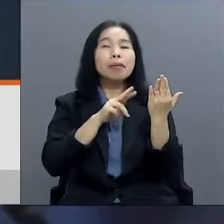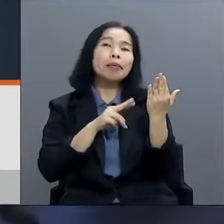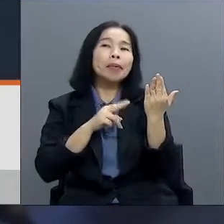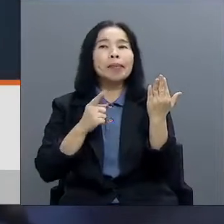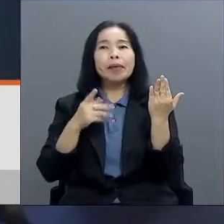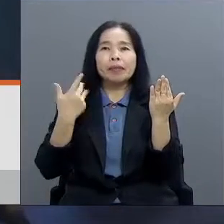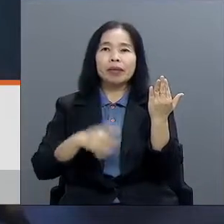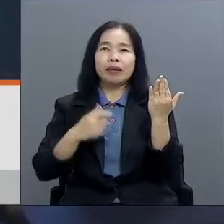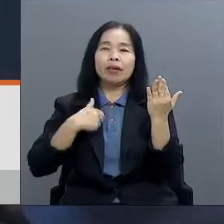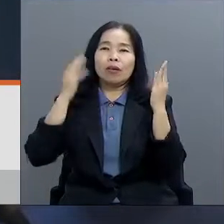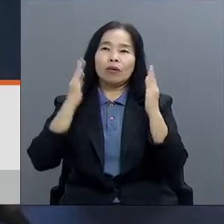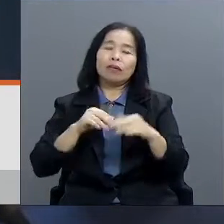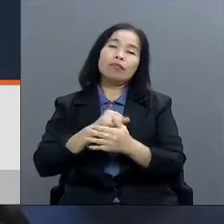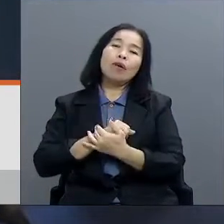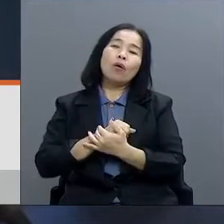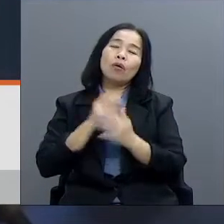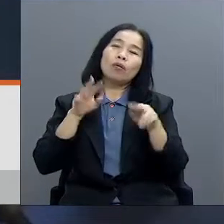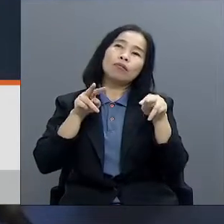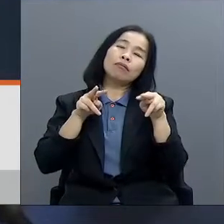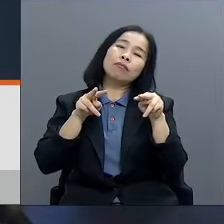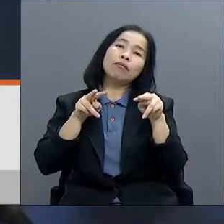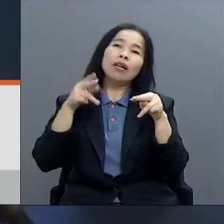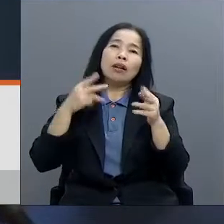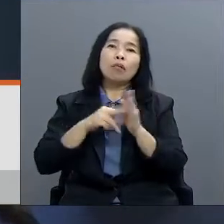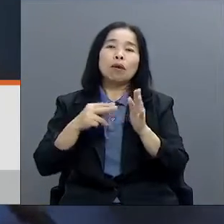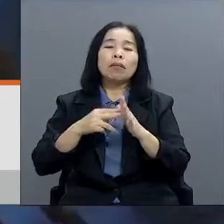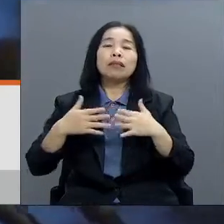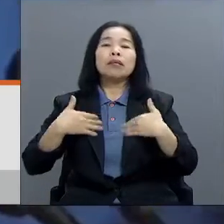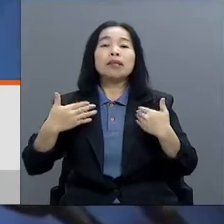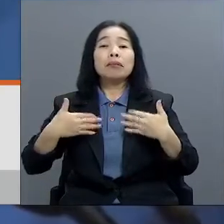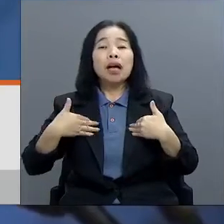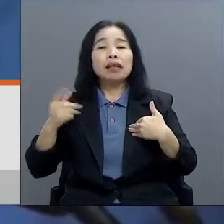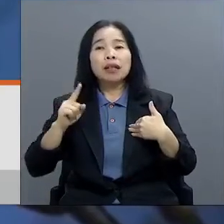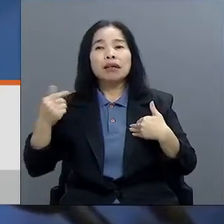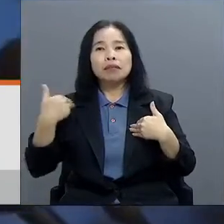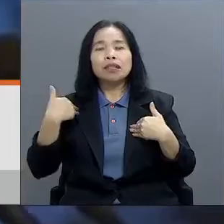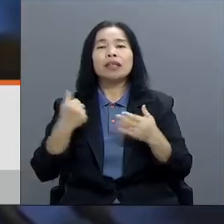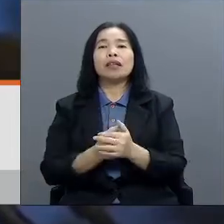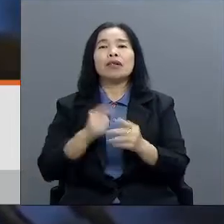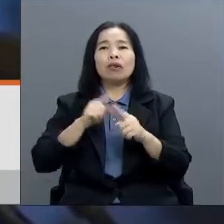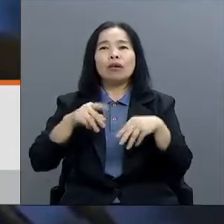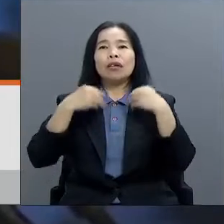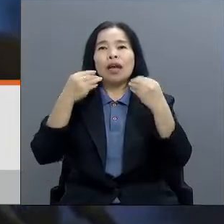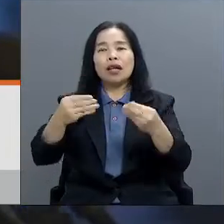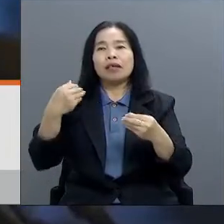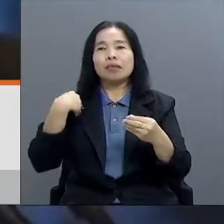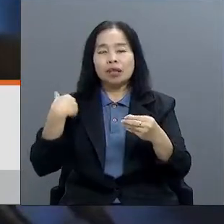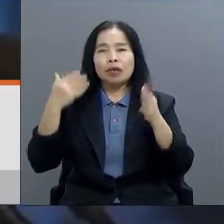ครื่องบินเจ็ตว่าพวกเขาควรต้องเสียสละความสบายเพื่อส่วนรวมบ้างจนโดนเซ็นเซอร์และเปิดสกอร์ไล่ลงจากเว